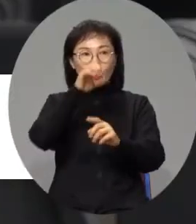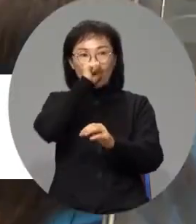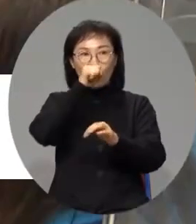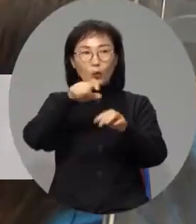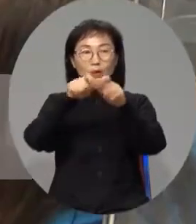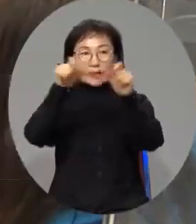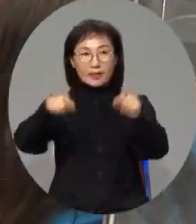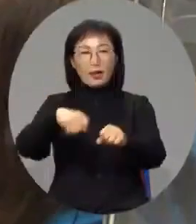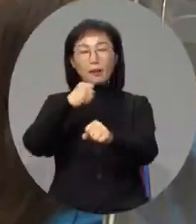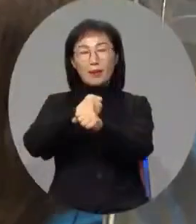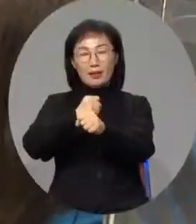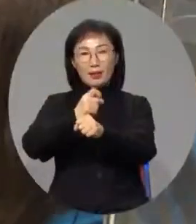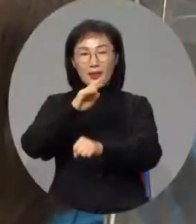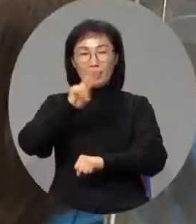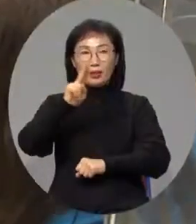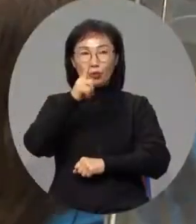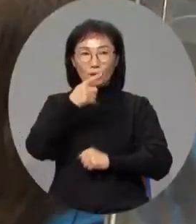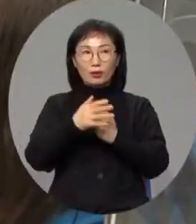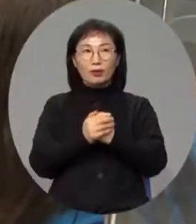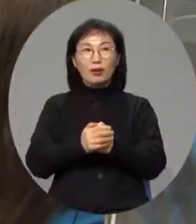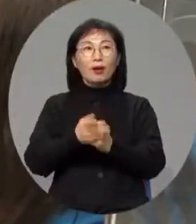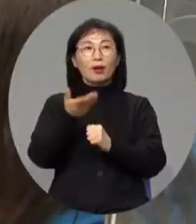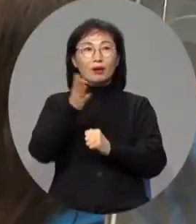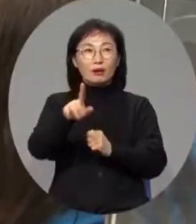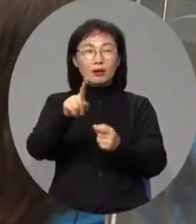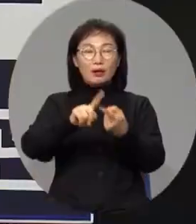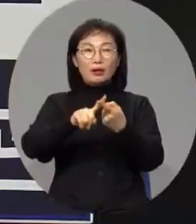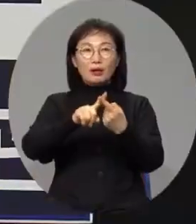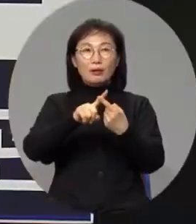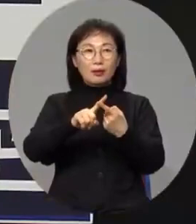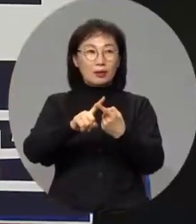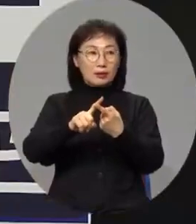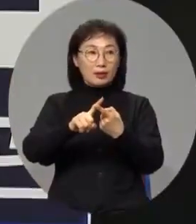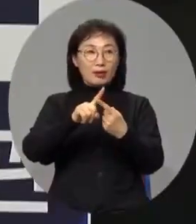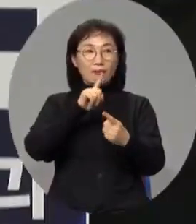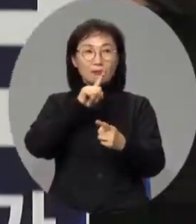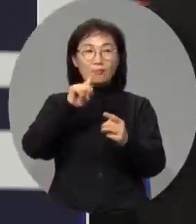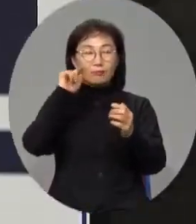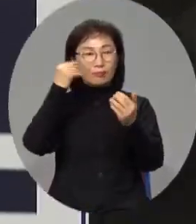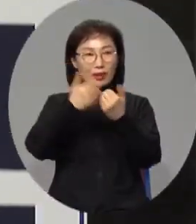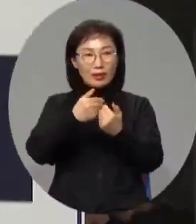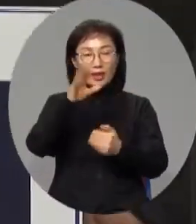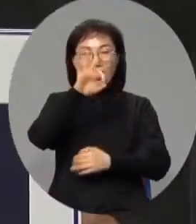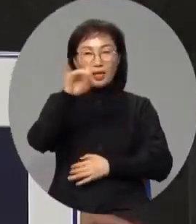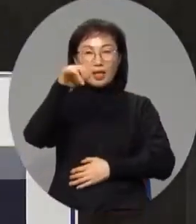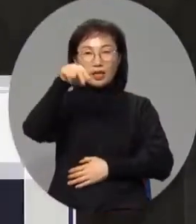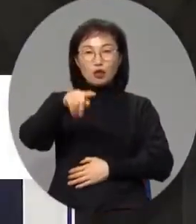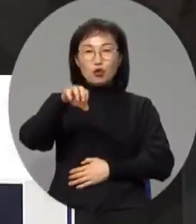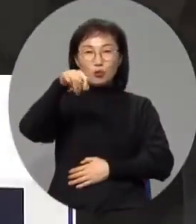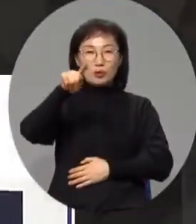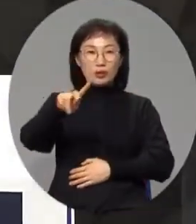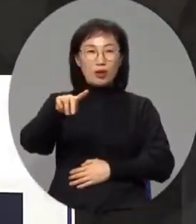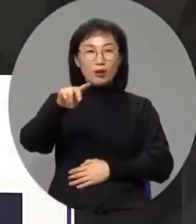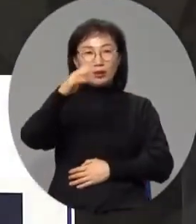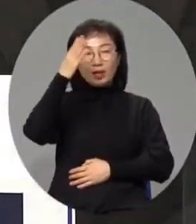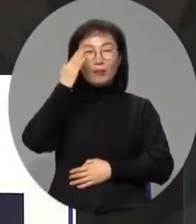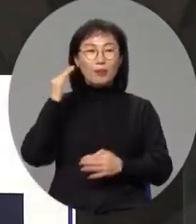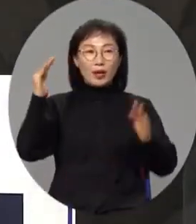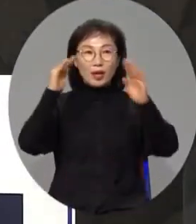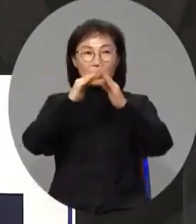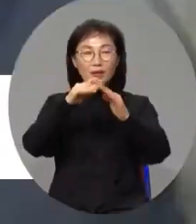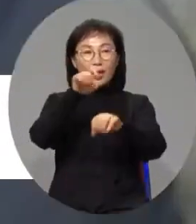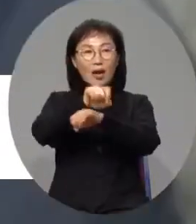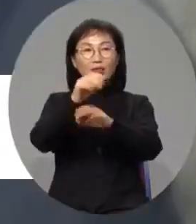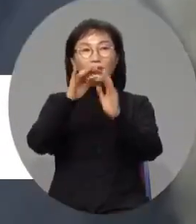만들어내야. 하지만 옥상옥에 불과하다는 반론도 있습니다. 이중선 전 청와대 행정관은 이 같은